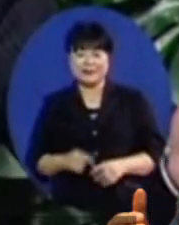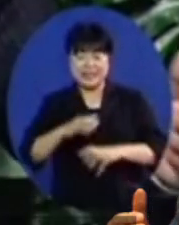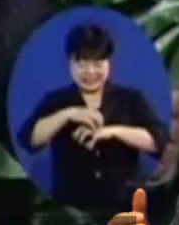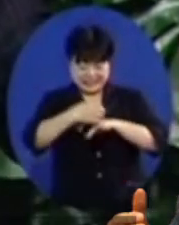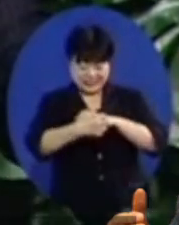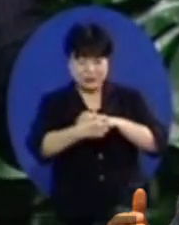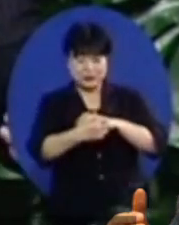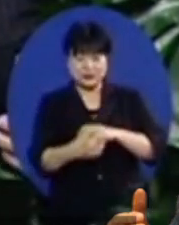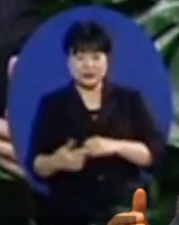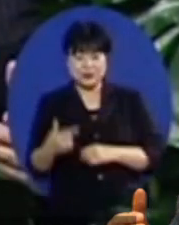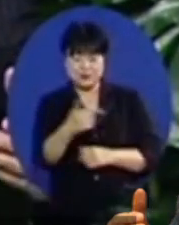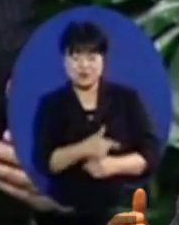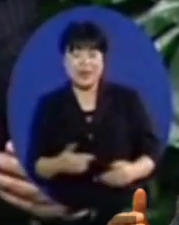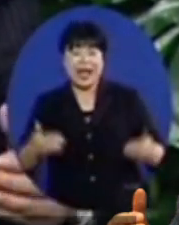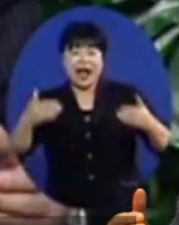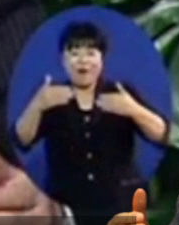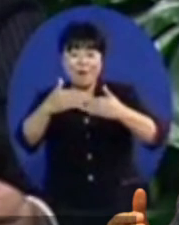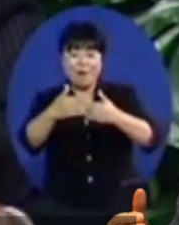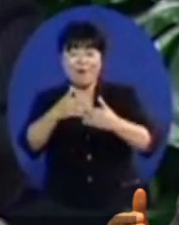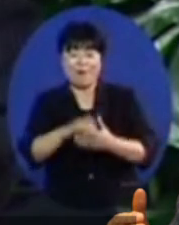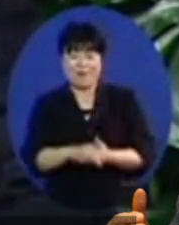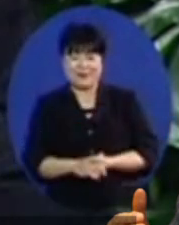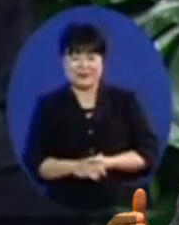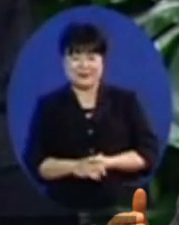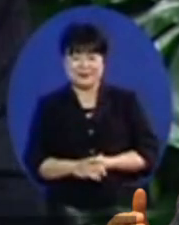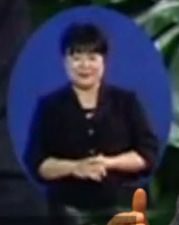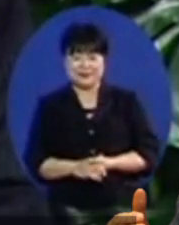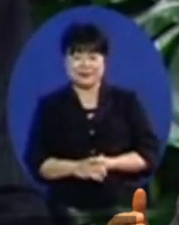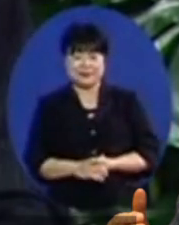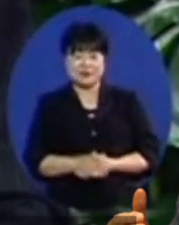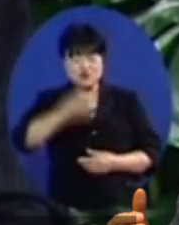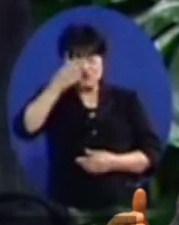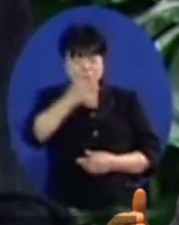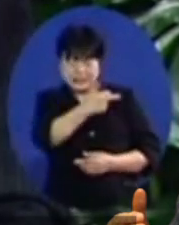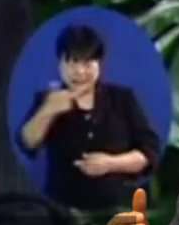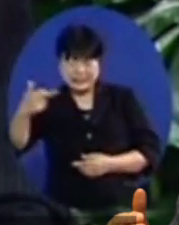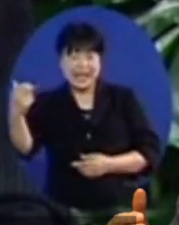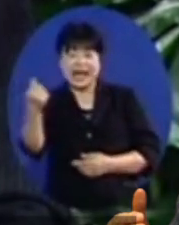지구를 품에 안아야 돼요. 꿈을 크게 가져야 돼요.